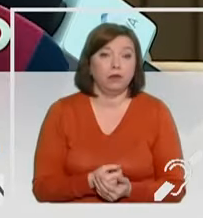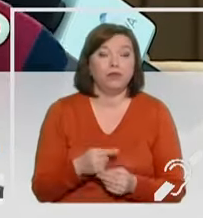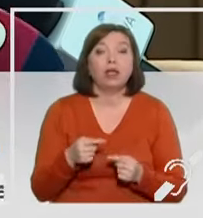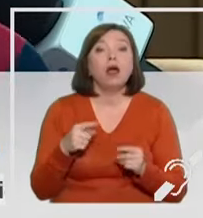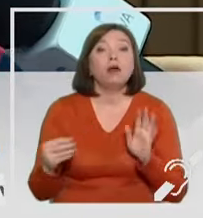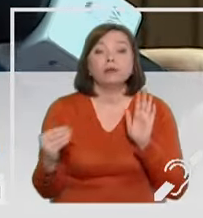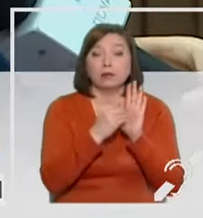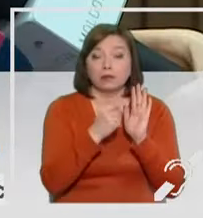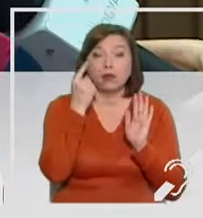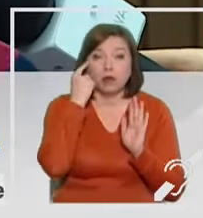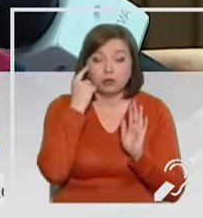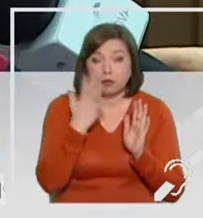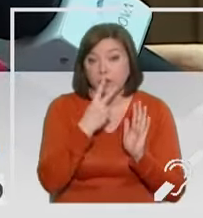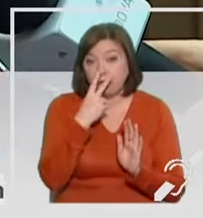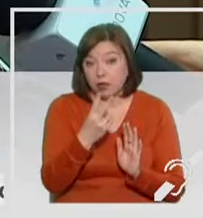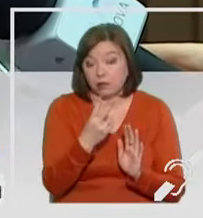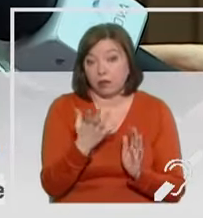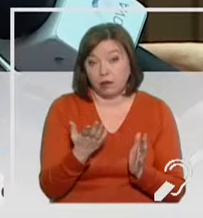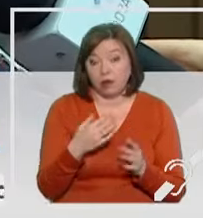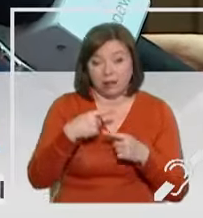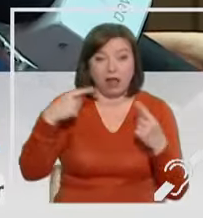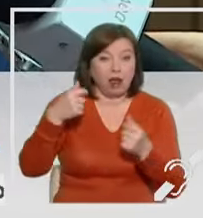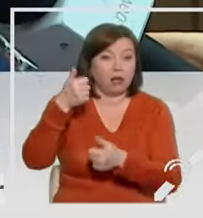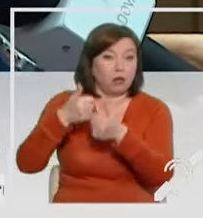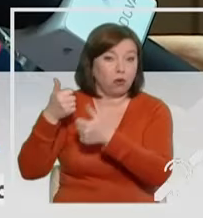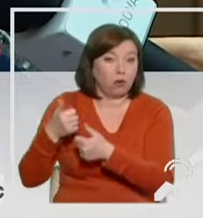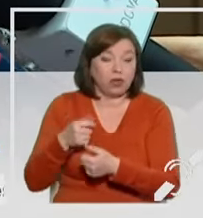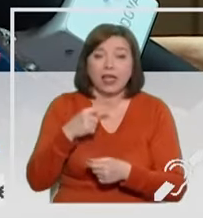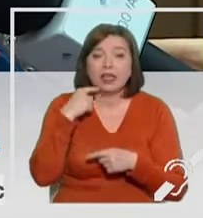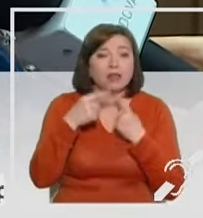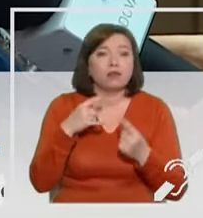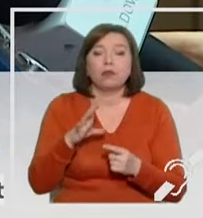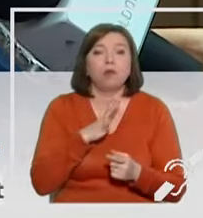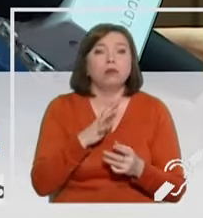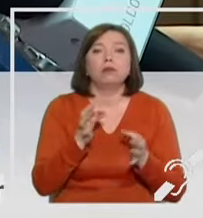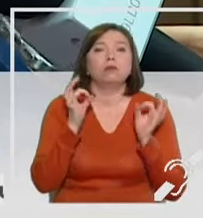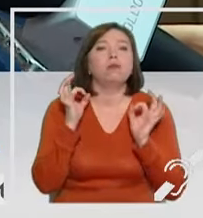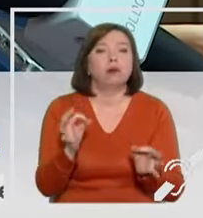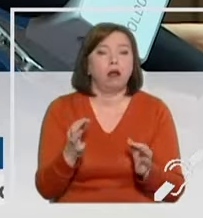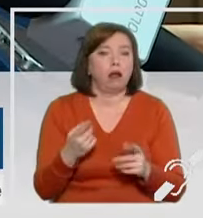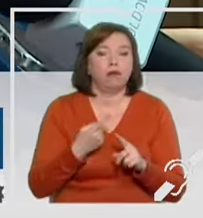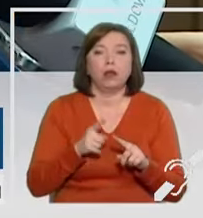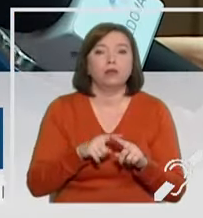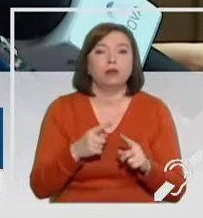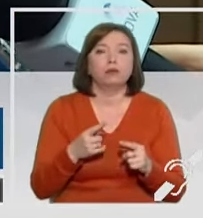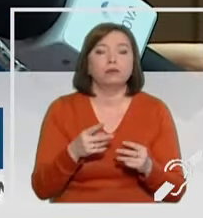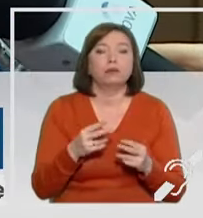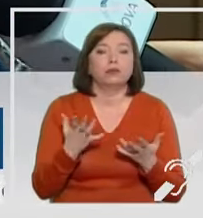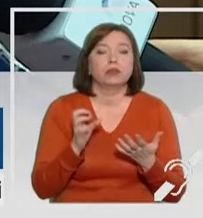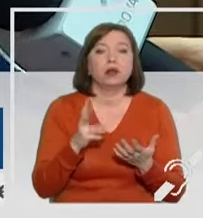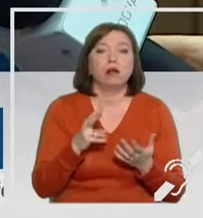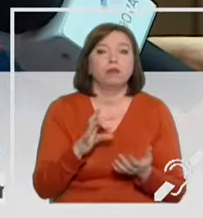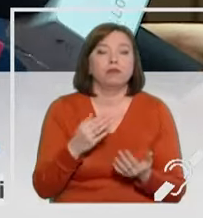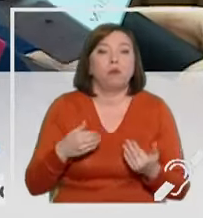unui punctaj, dacă să ne uităm în cadrul altor concursuri, nu tot timpul a fost stabilirea punctajului un rezultat eficient,